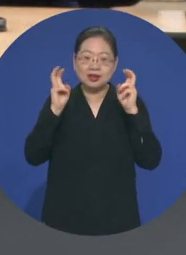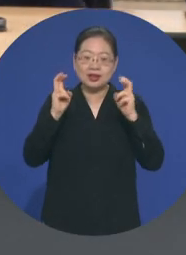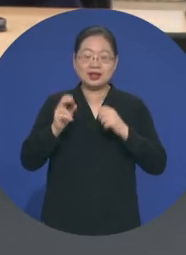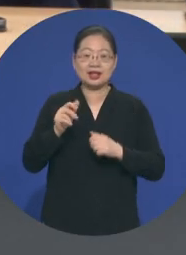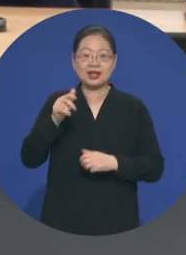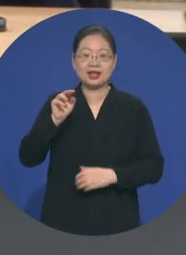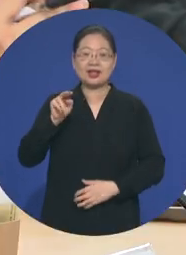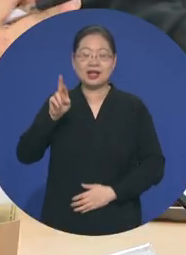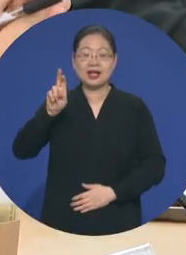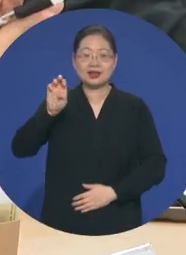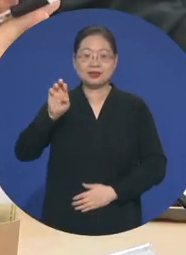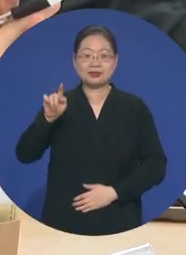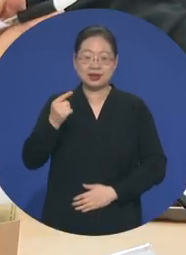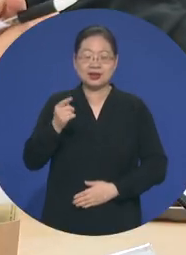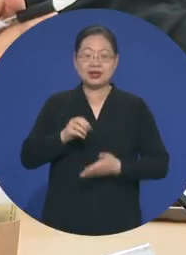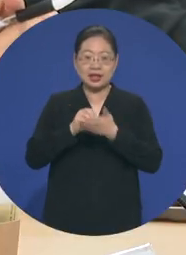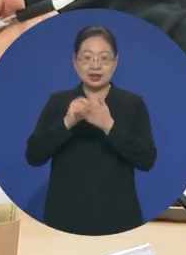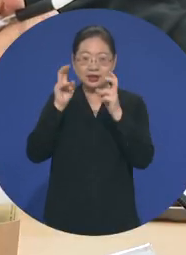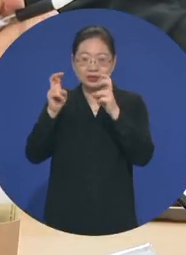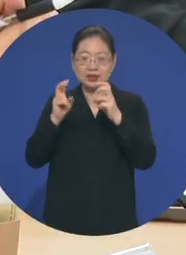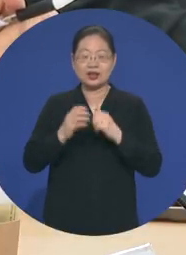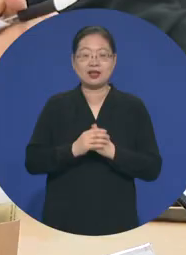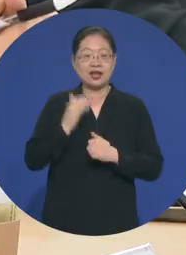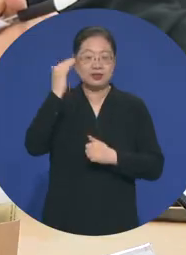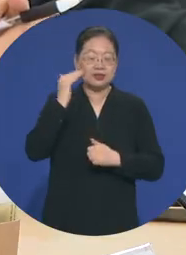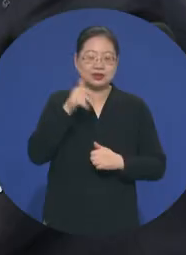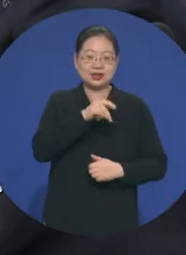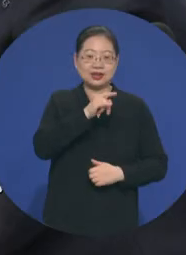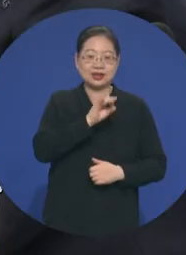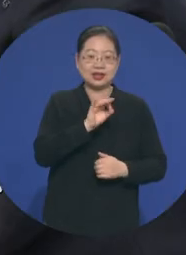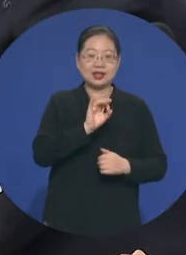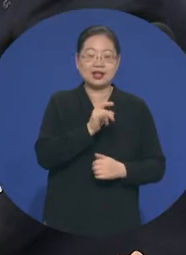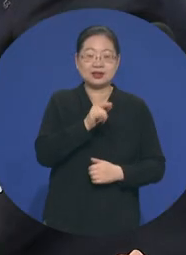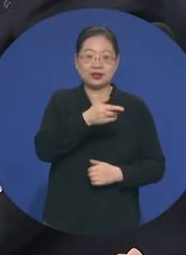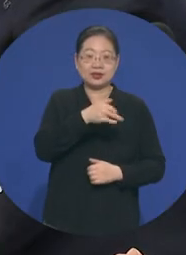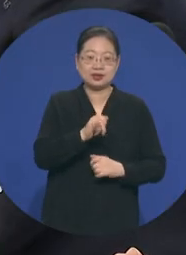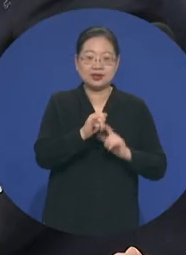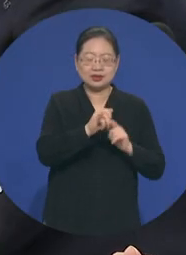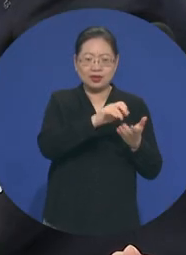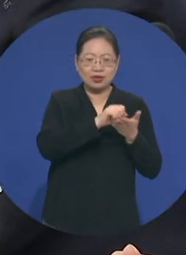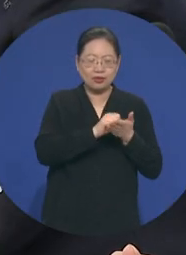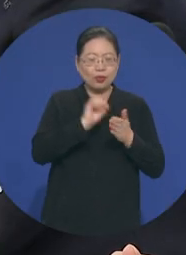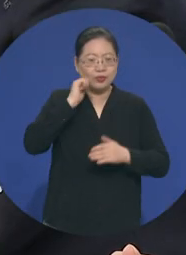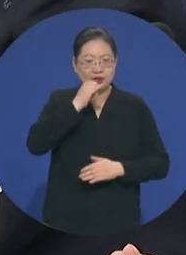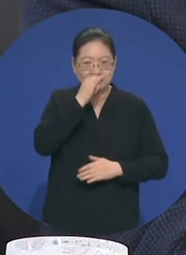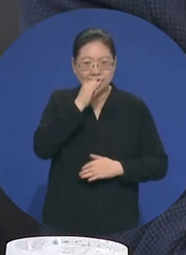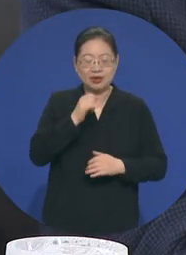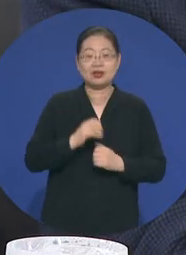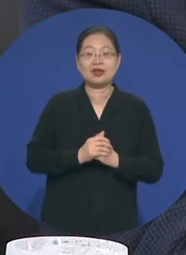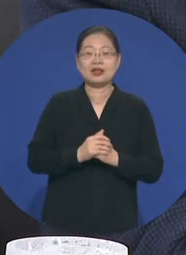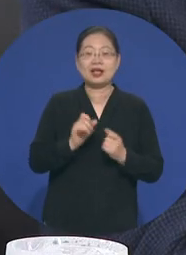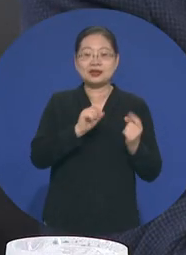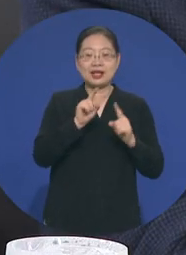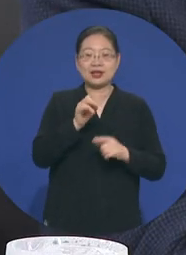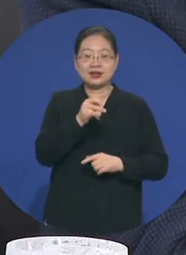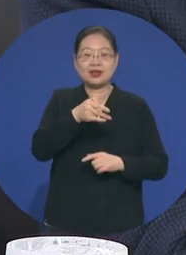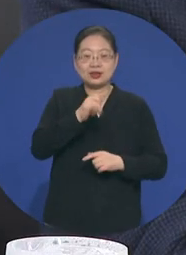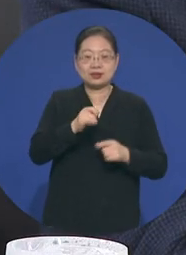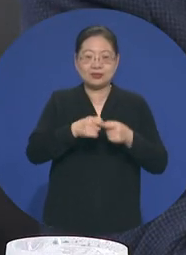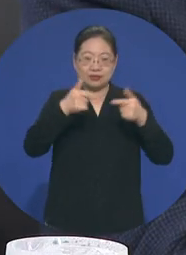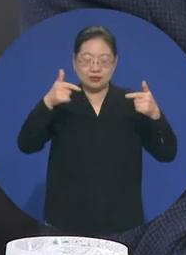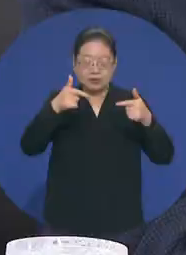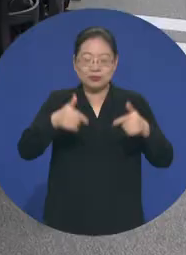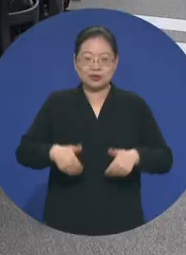기업들은 아리베 가입 기업이 국내 재생에너지 조달에 큰 어려움을 겪고 있다며 재생에너지 공급의 확대가 절실하다고 한